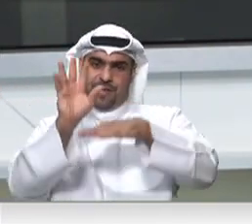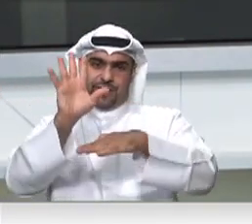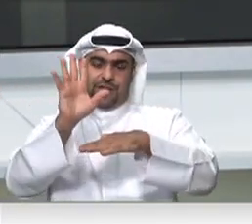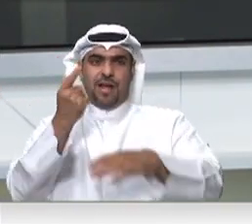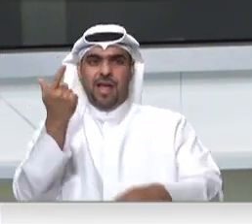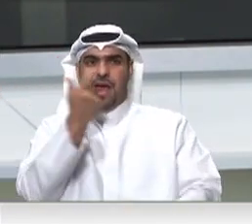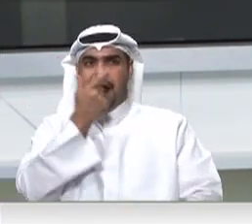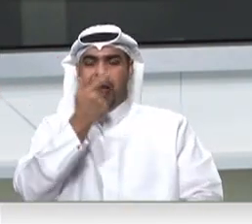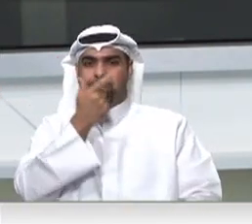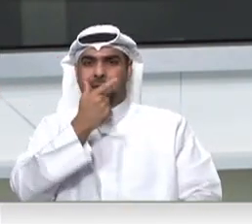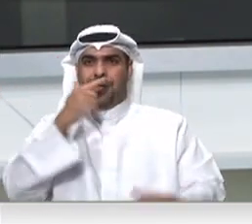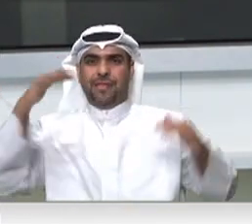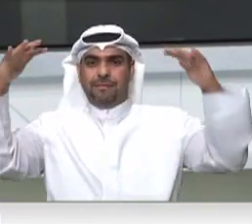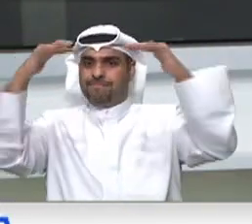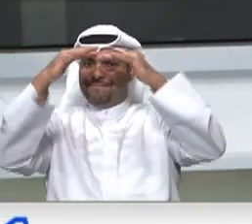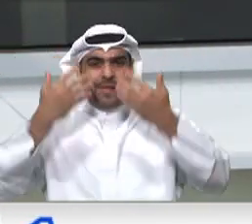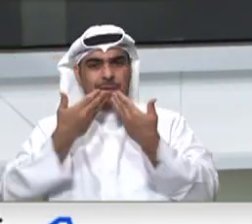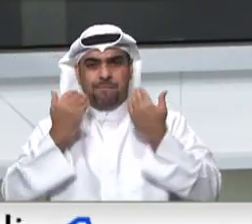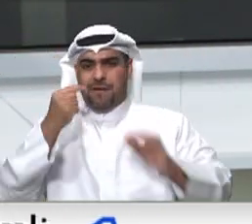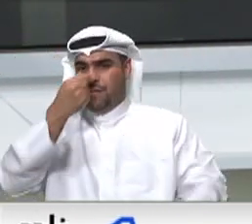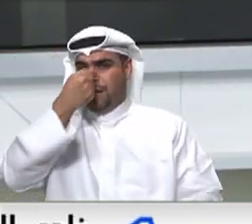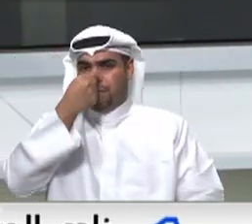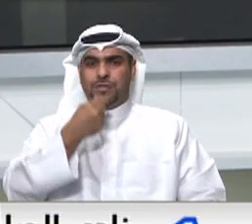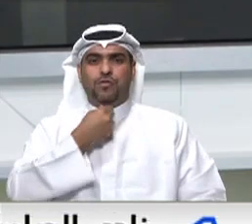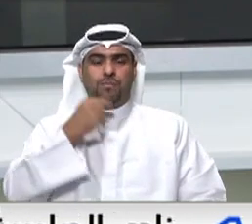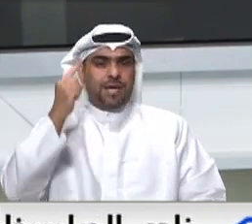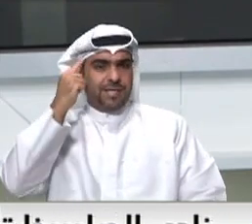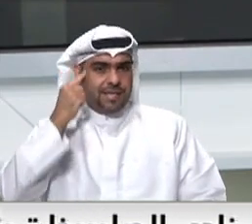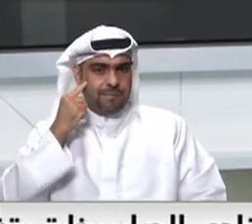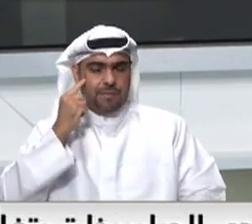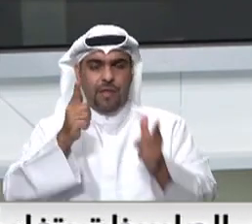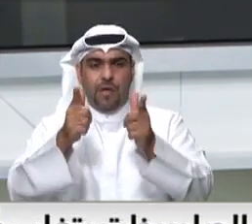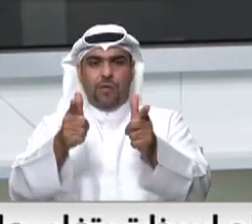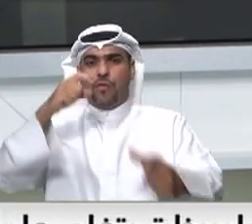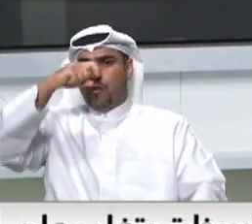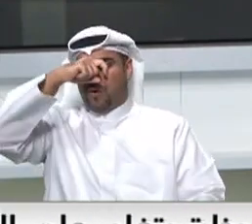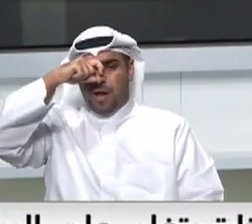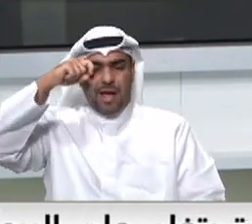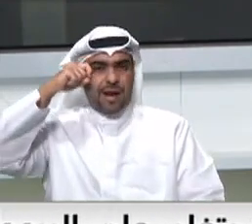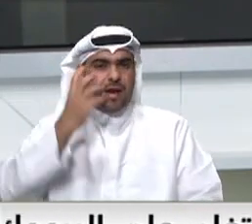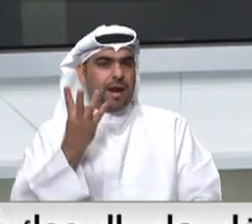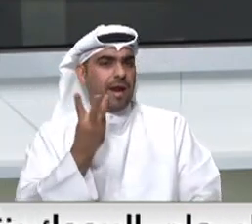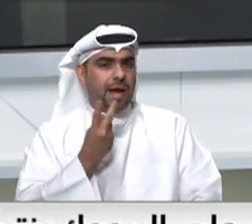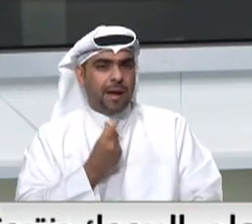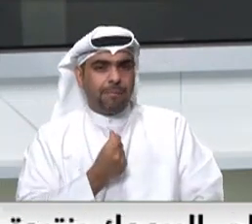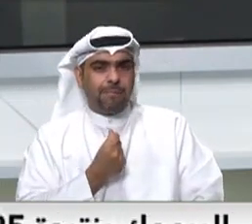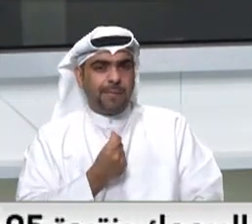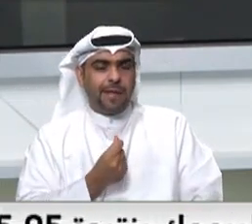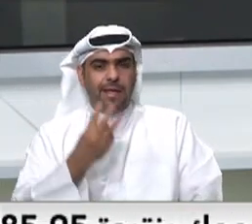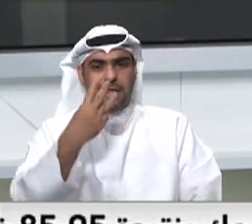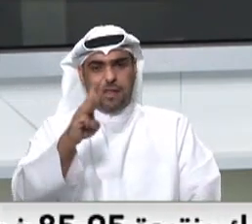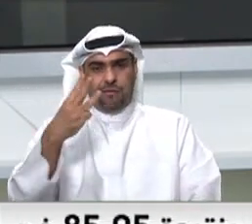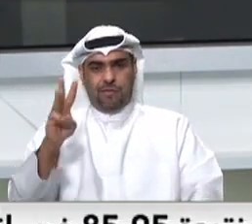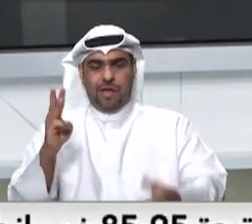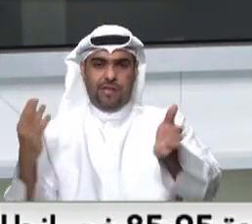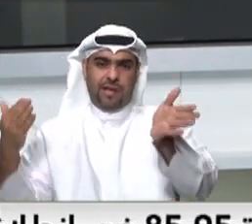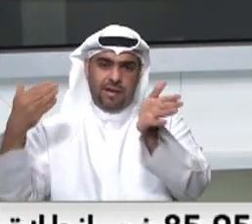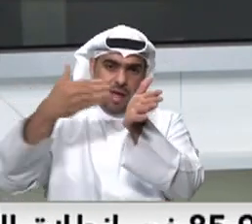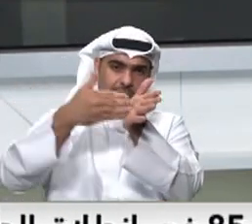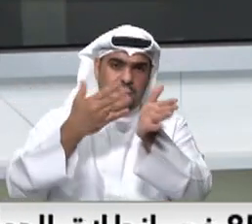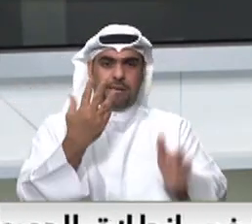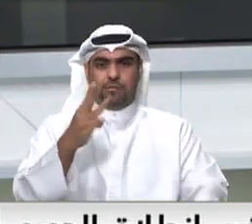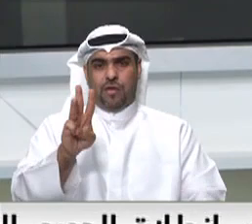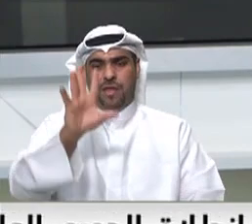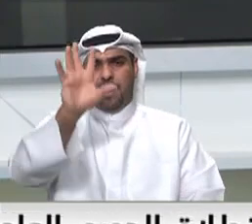السحب اجواء تميل الى الحراره خلال فتره النهار قد تصل العظمى ما بين ال 33 الى 35 اما